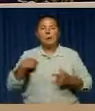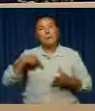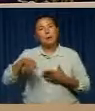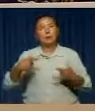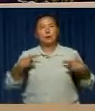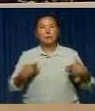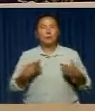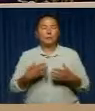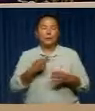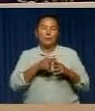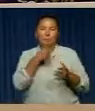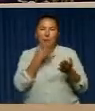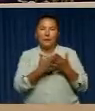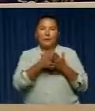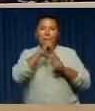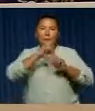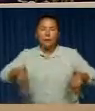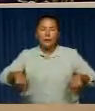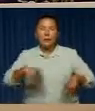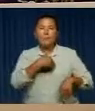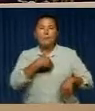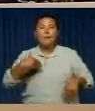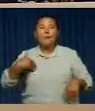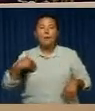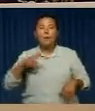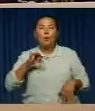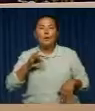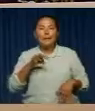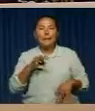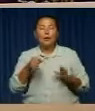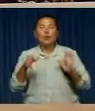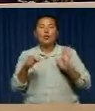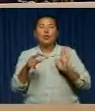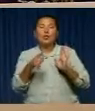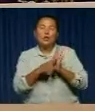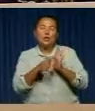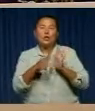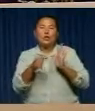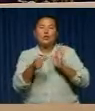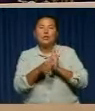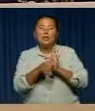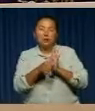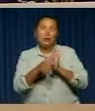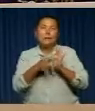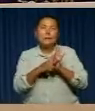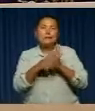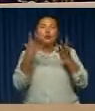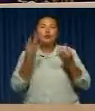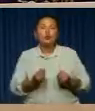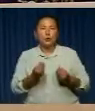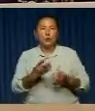түсемейді, ол әлі ештеңеде көрсетпейді. Пневмонияның өзінің шығуына 7-8 күн керек. Сондықтан